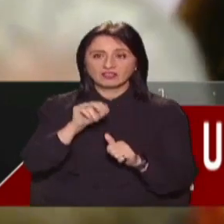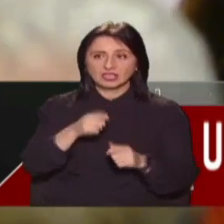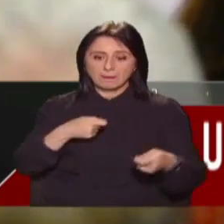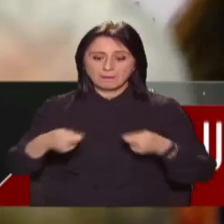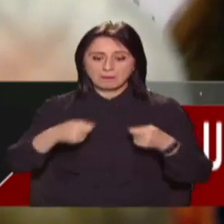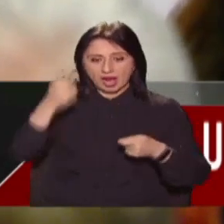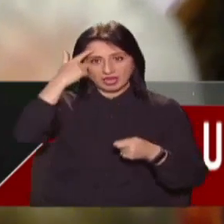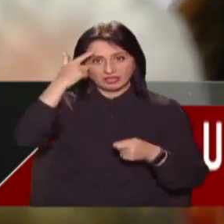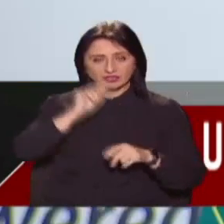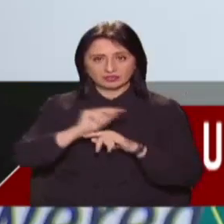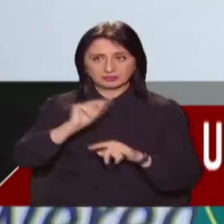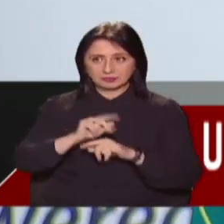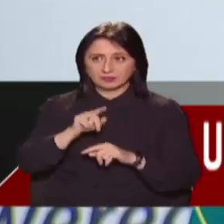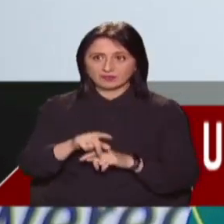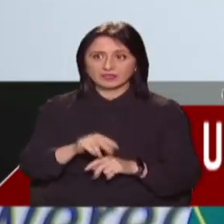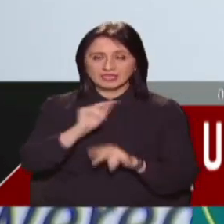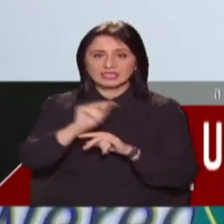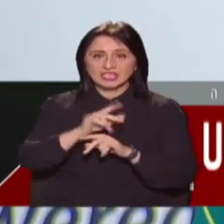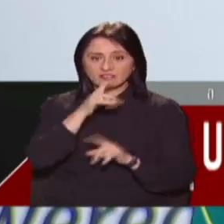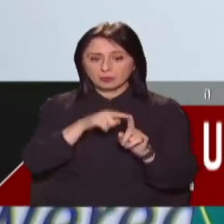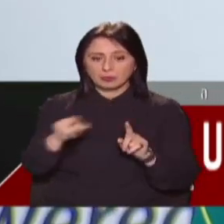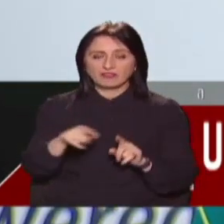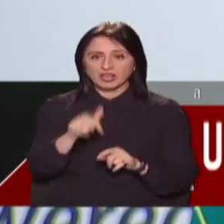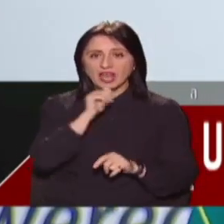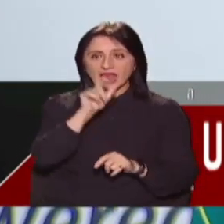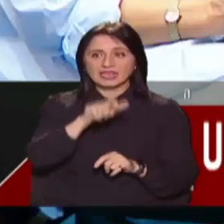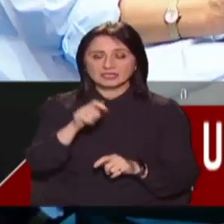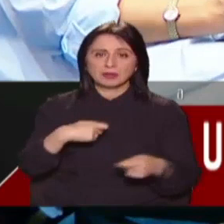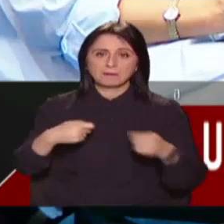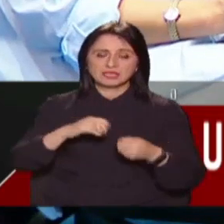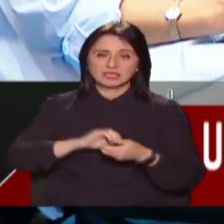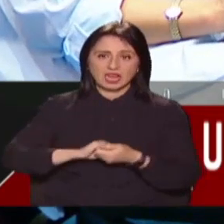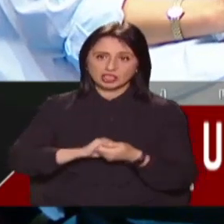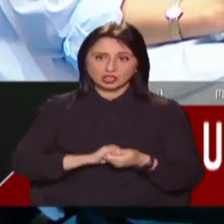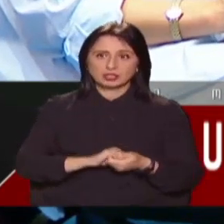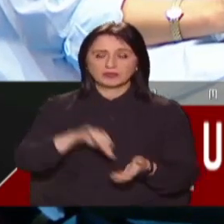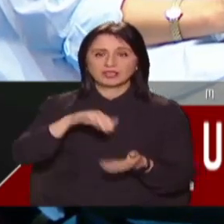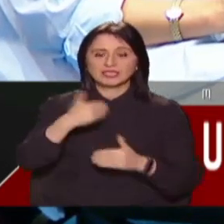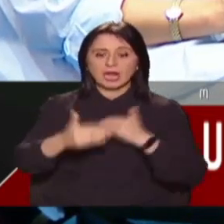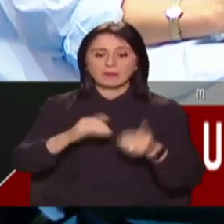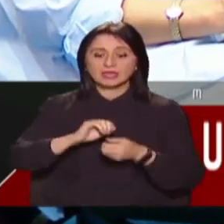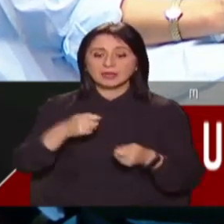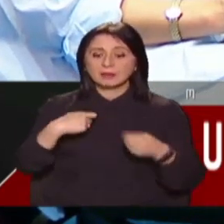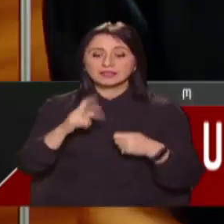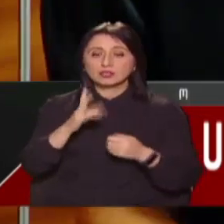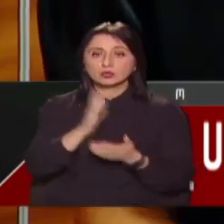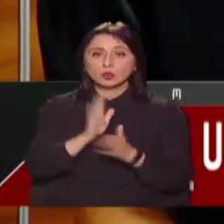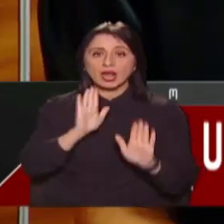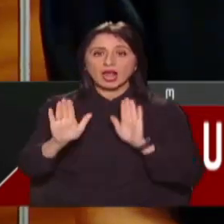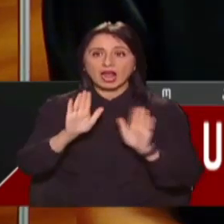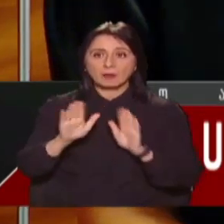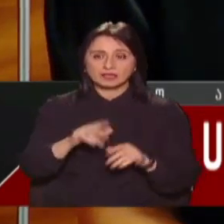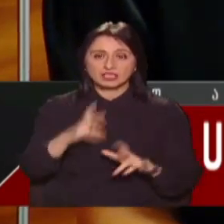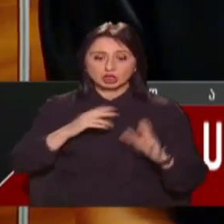martuis unarebis ganuitarebistuis. S-a salvat perioci, dargis, expertebis, Business Asociației, bisada Armatebului, businessis sa urmadgelebis,